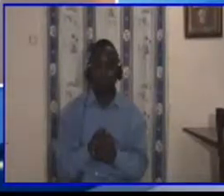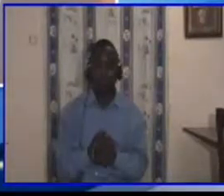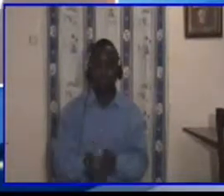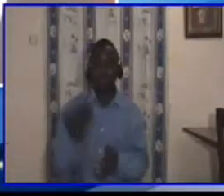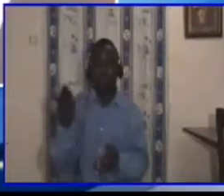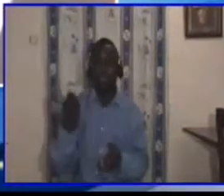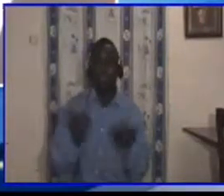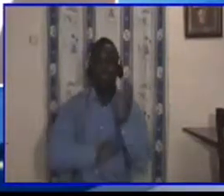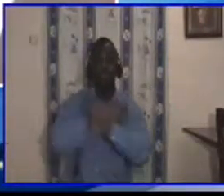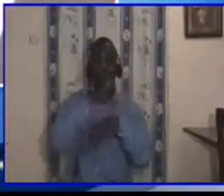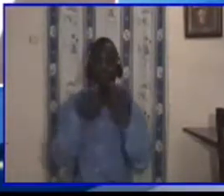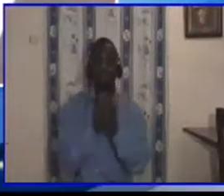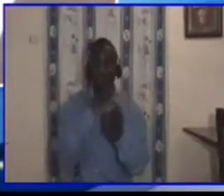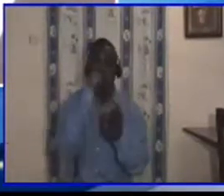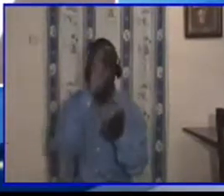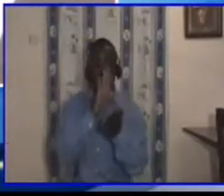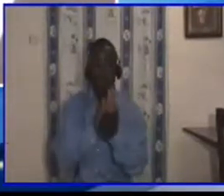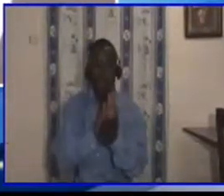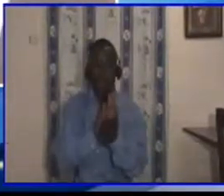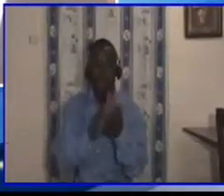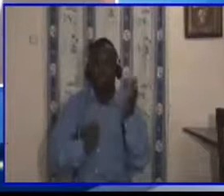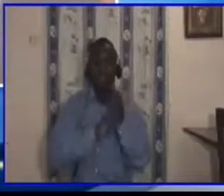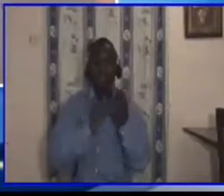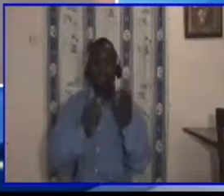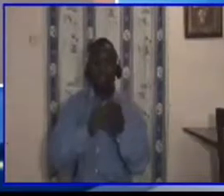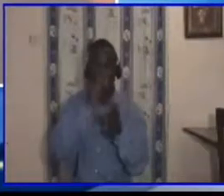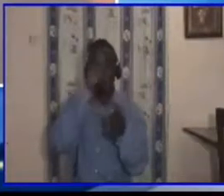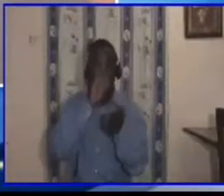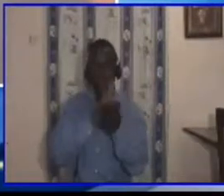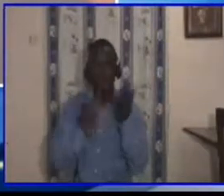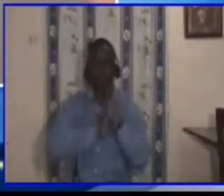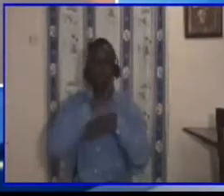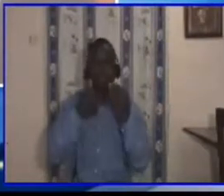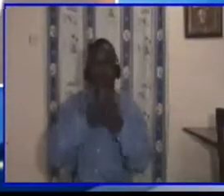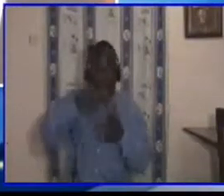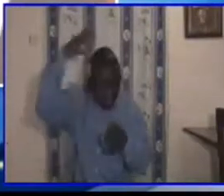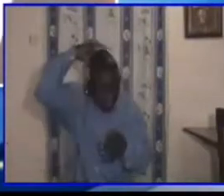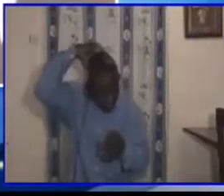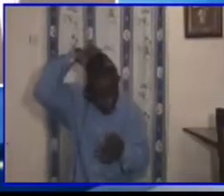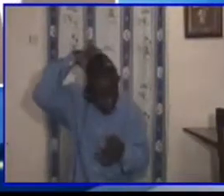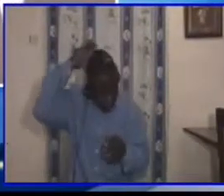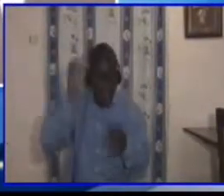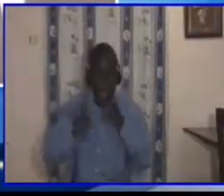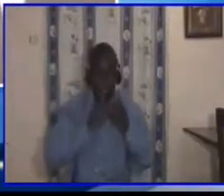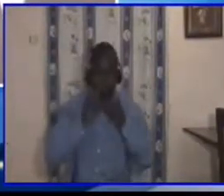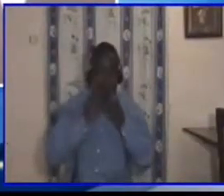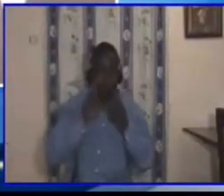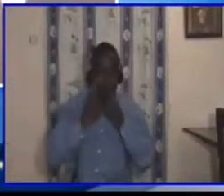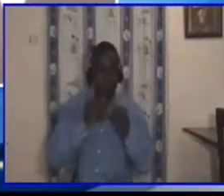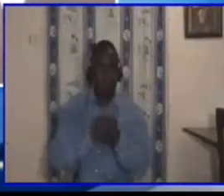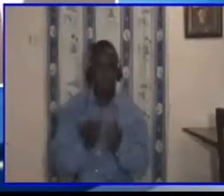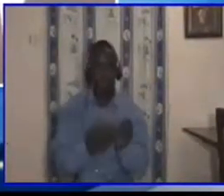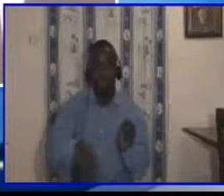ognuno doveva credere ciò che diceva il papa oppure la sua vita